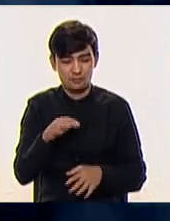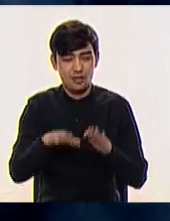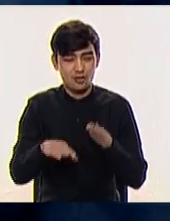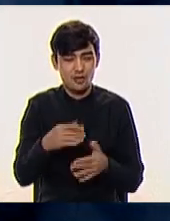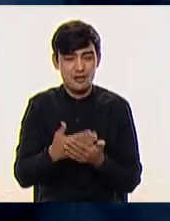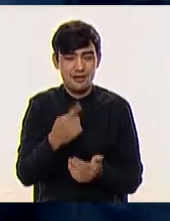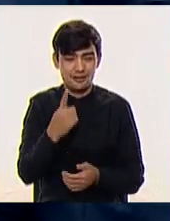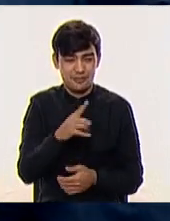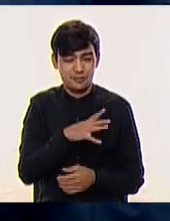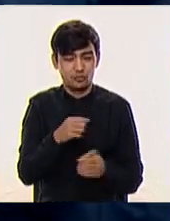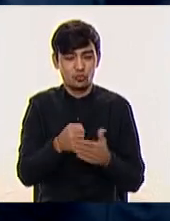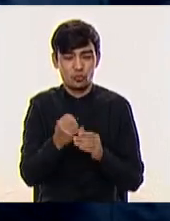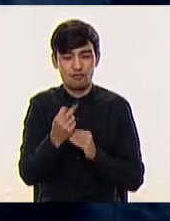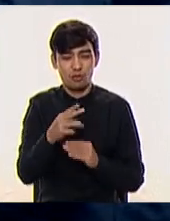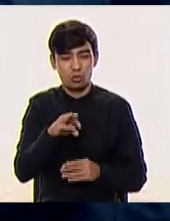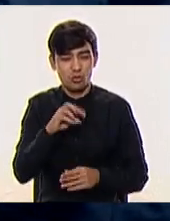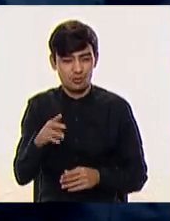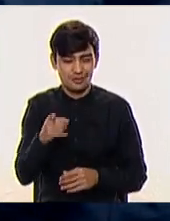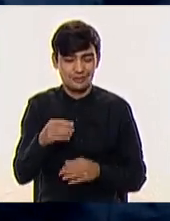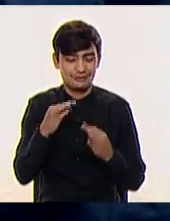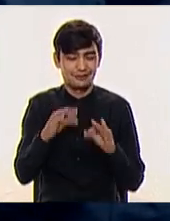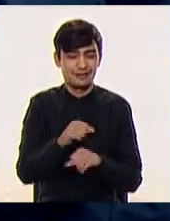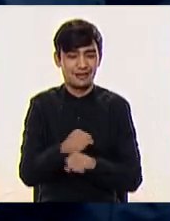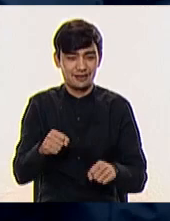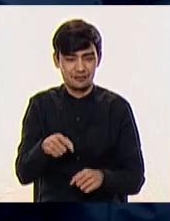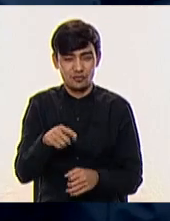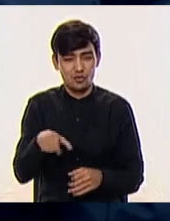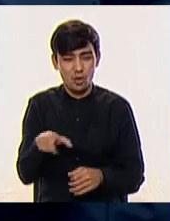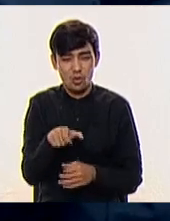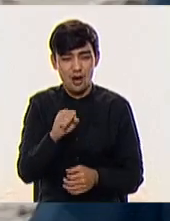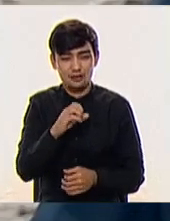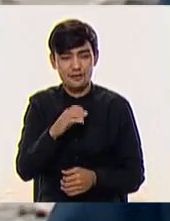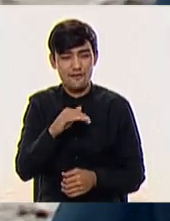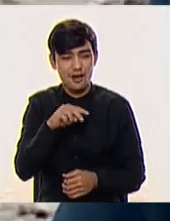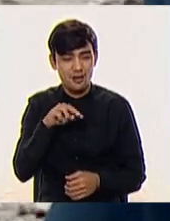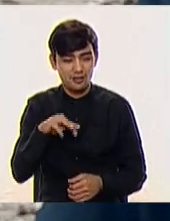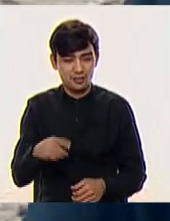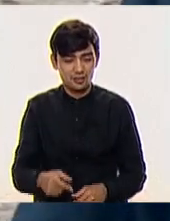на одну ось составляет до 12 тонн. Их нельзя пускать по асфальтированным дорогам.